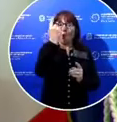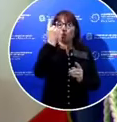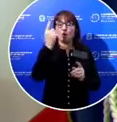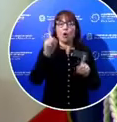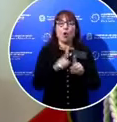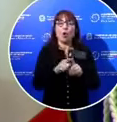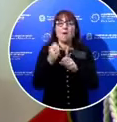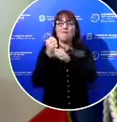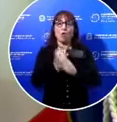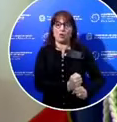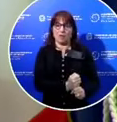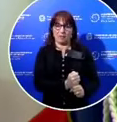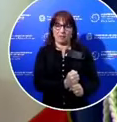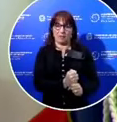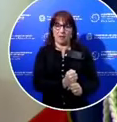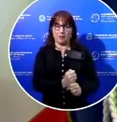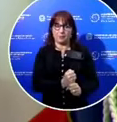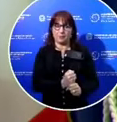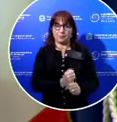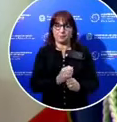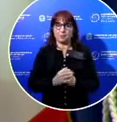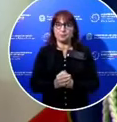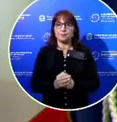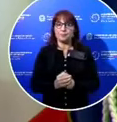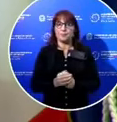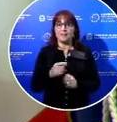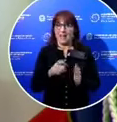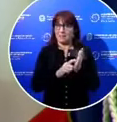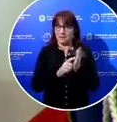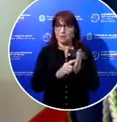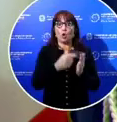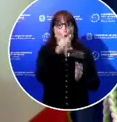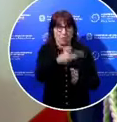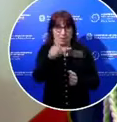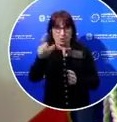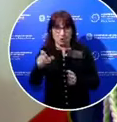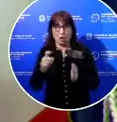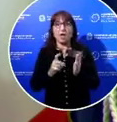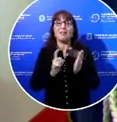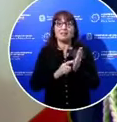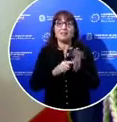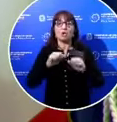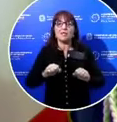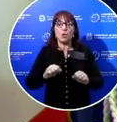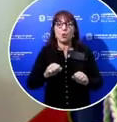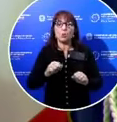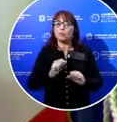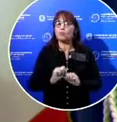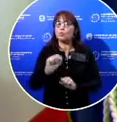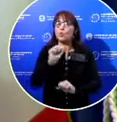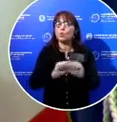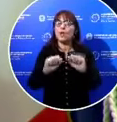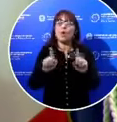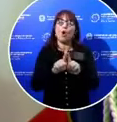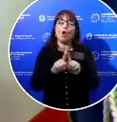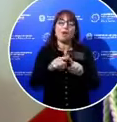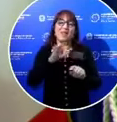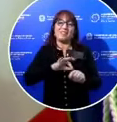come fondamentale. E oltre a essere un diritto dell'individuo, il diritto alla salute è tutelato in quanto interesse